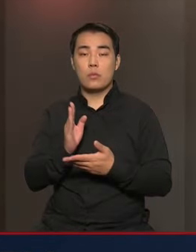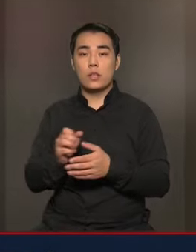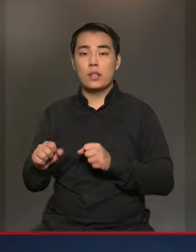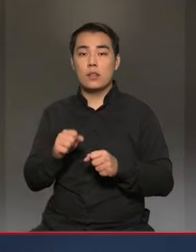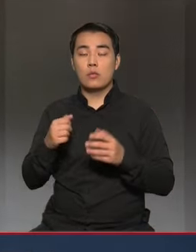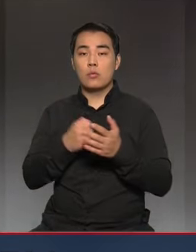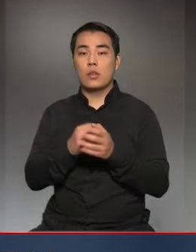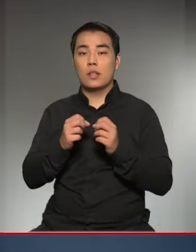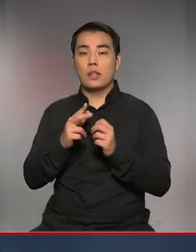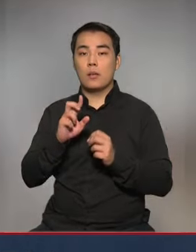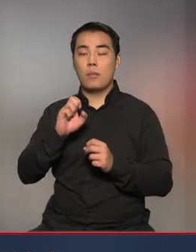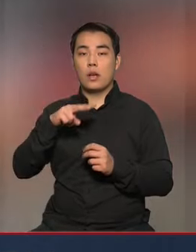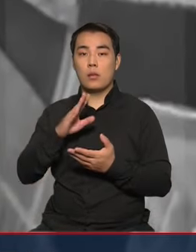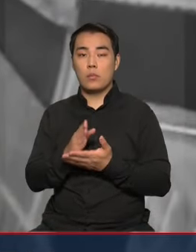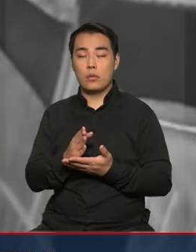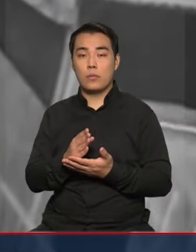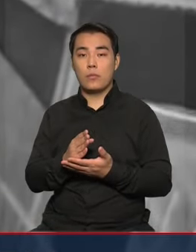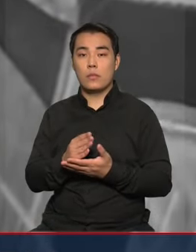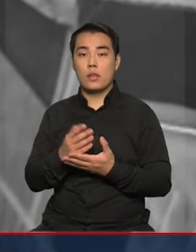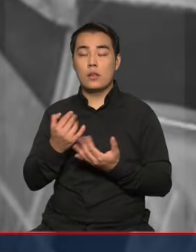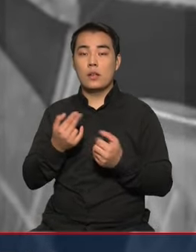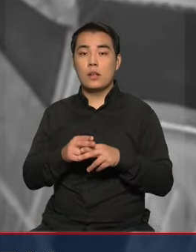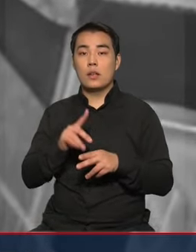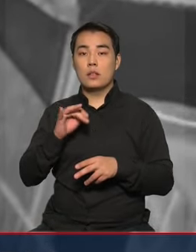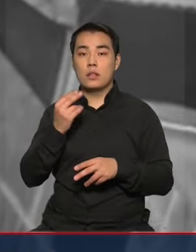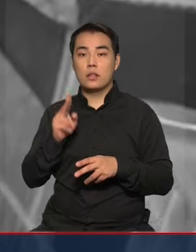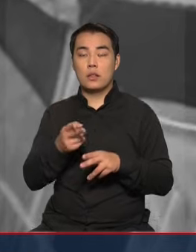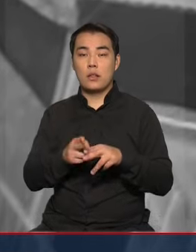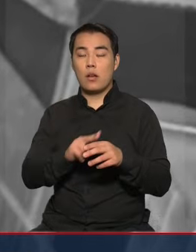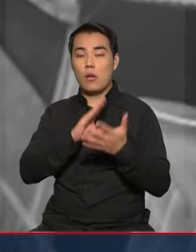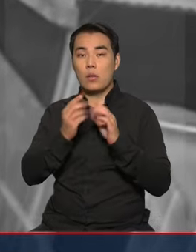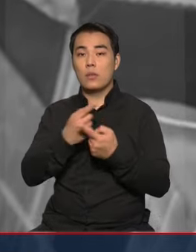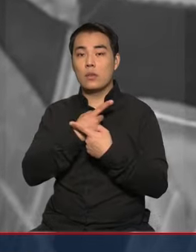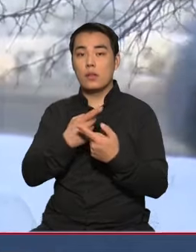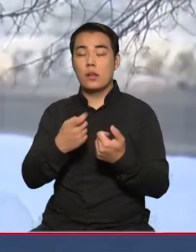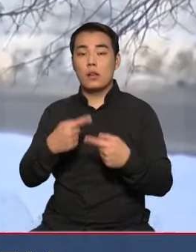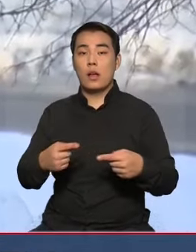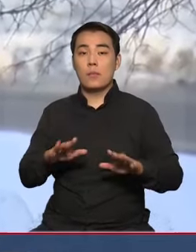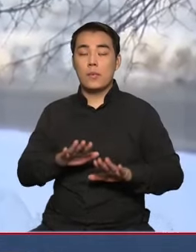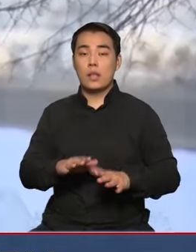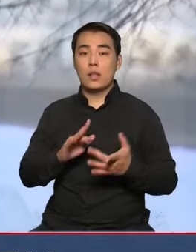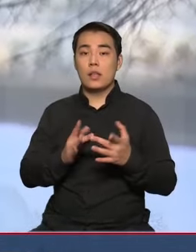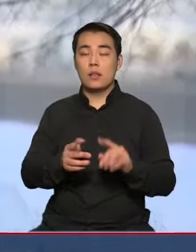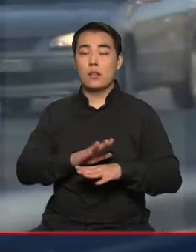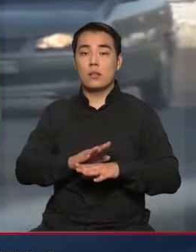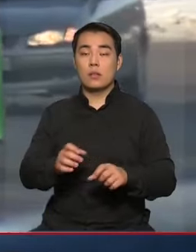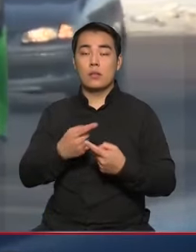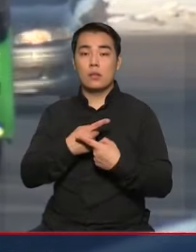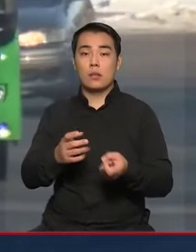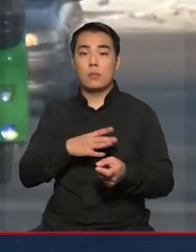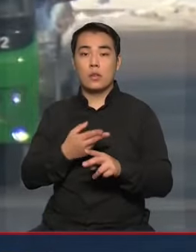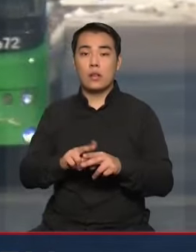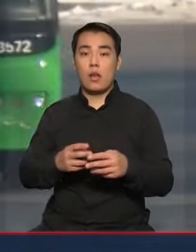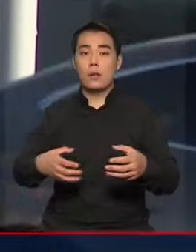до 13 баллов обещают. Сондаяқ, үрей туғызған аудиохабарламан да түр-түрі әлеуметтік желізе лезде тарап кеткен. Тіпті